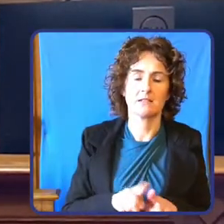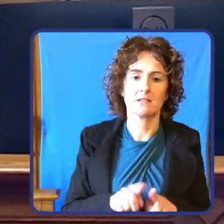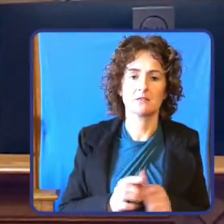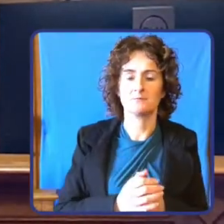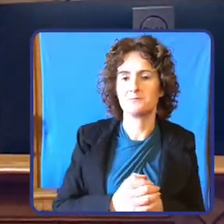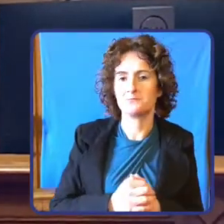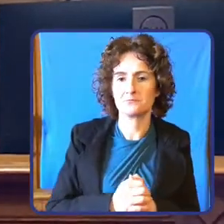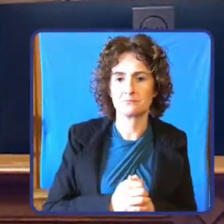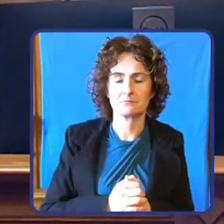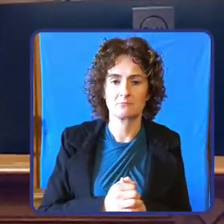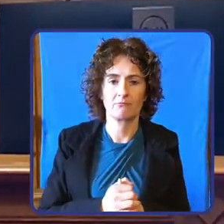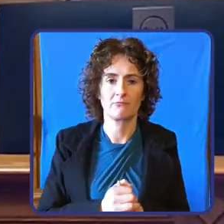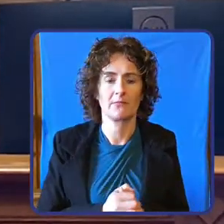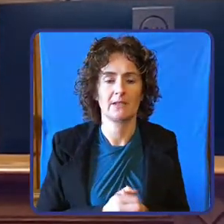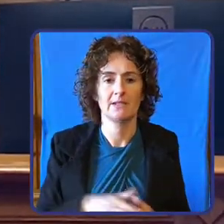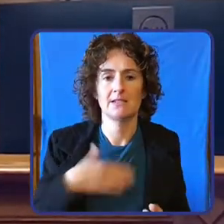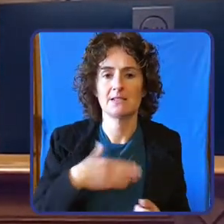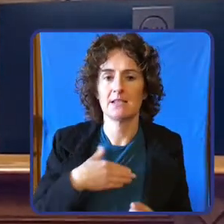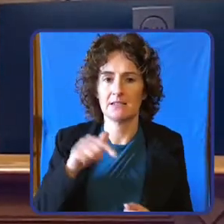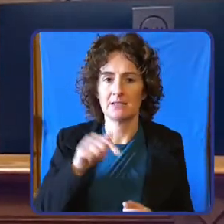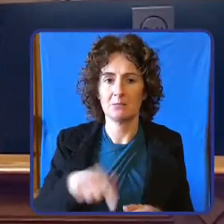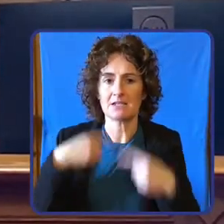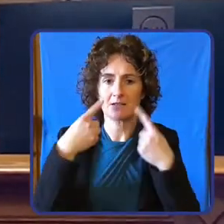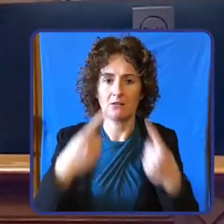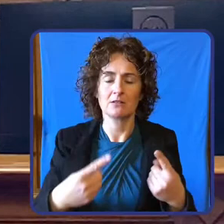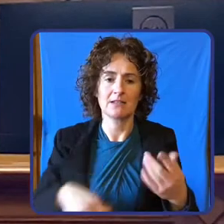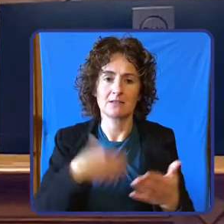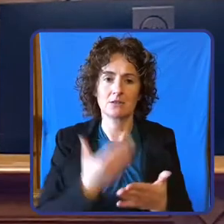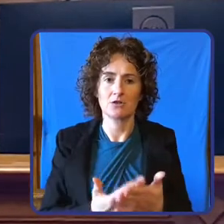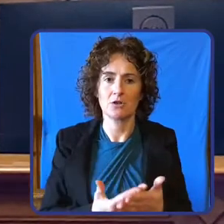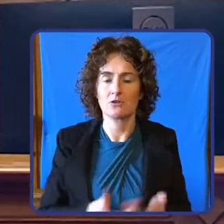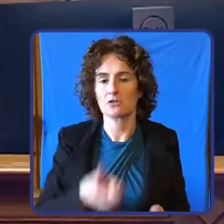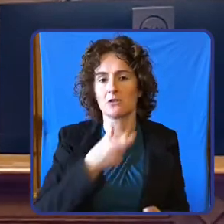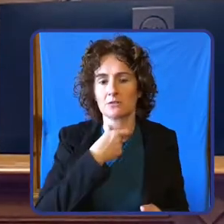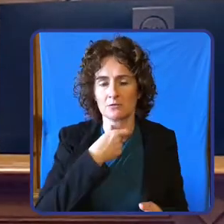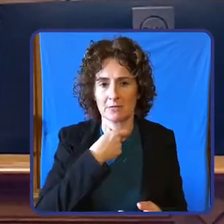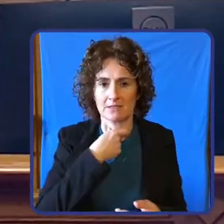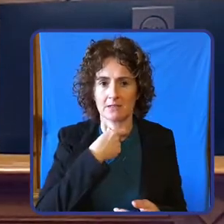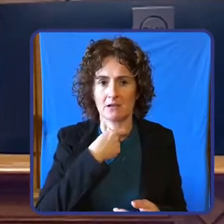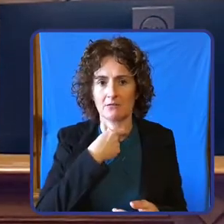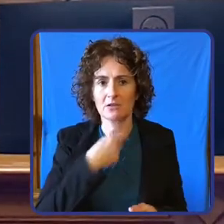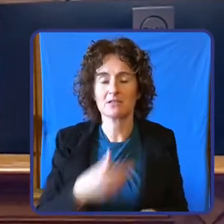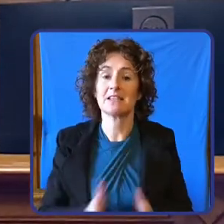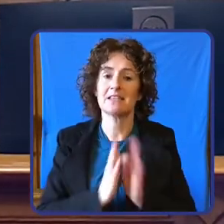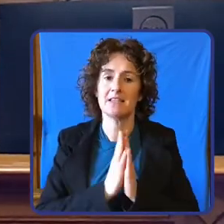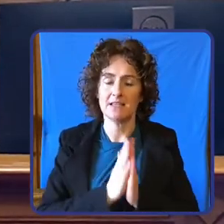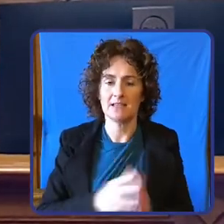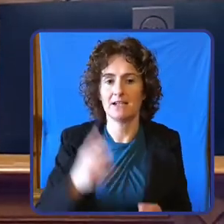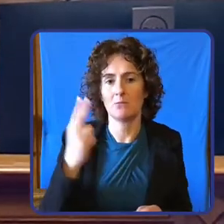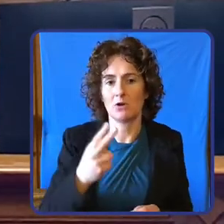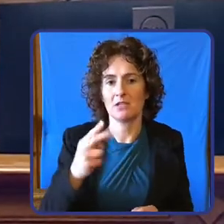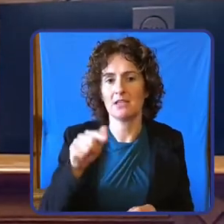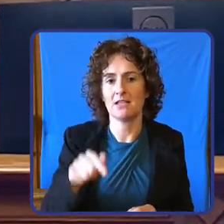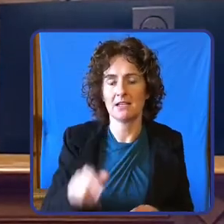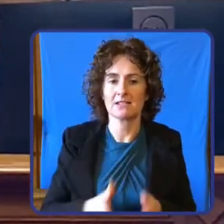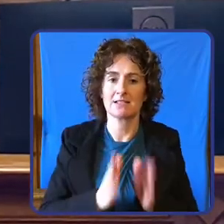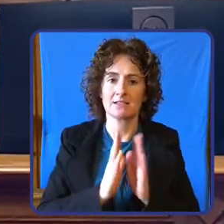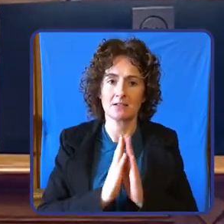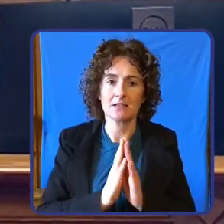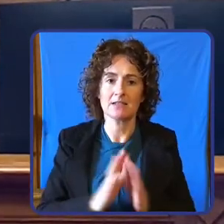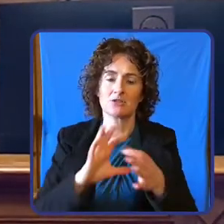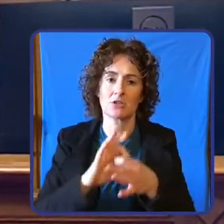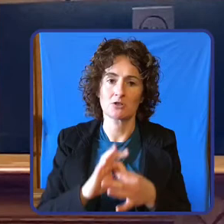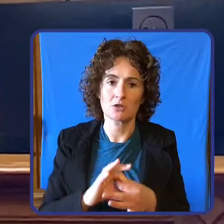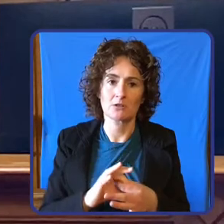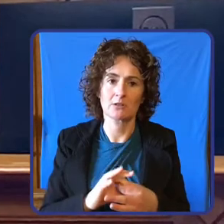Jó, akkor szeretném ezt a határozatjavaslatot szavazásra bocsátani. Kérem, aki ezt a kéréshez csatlakozik,